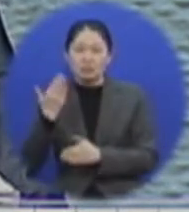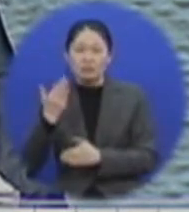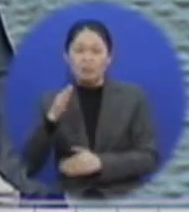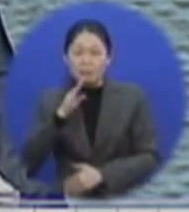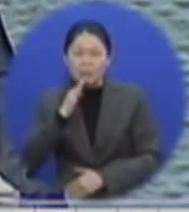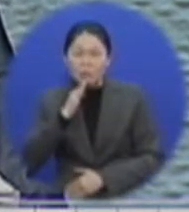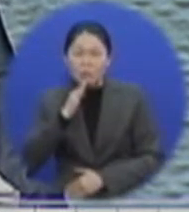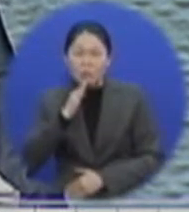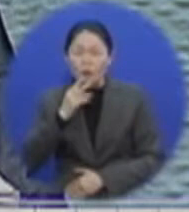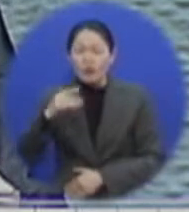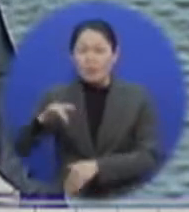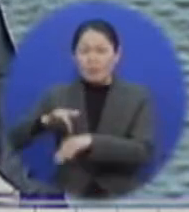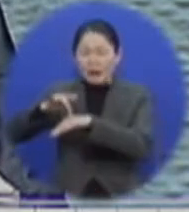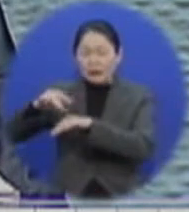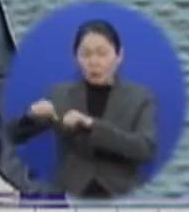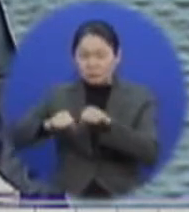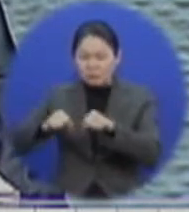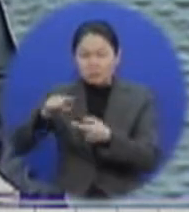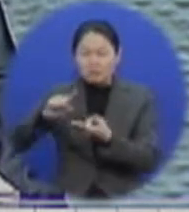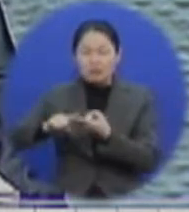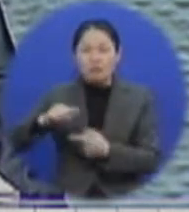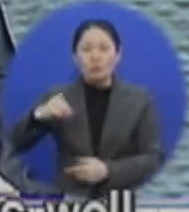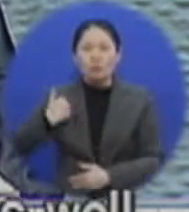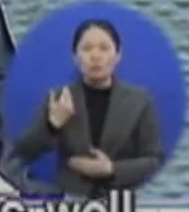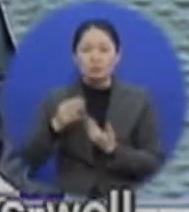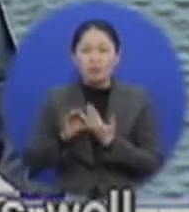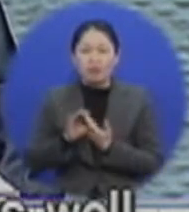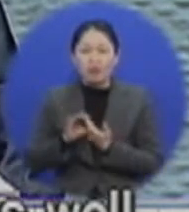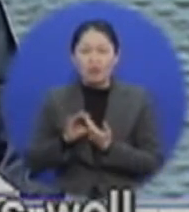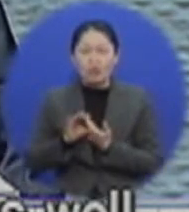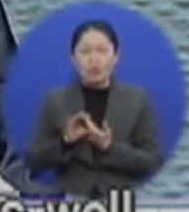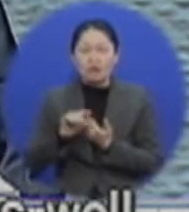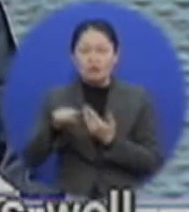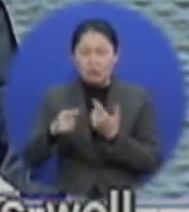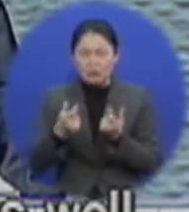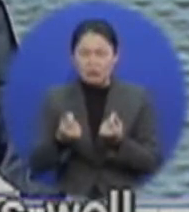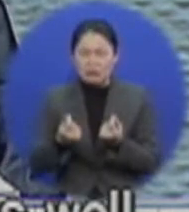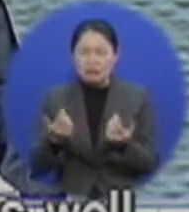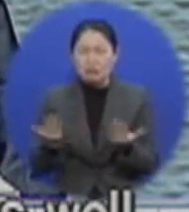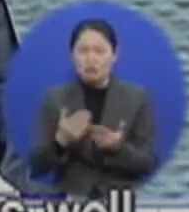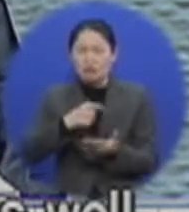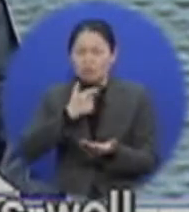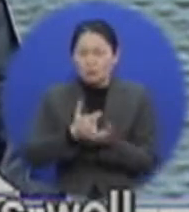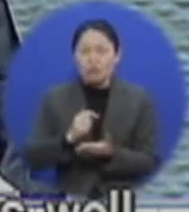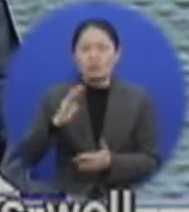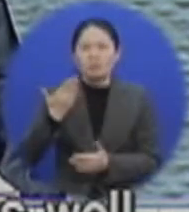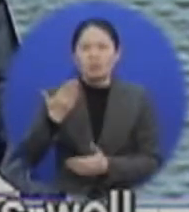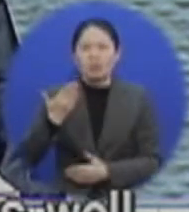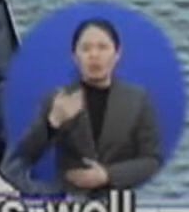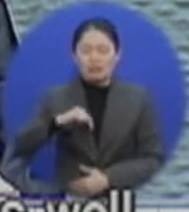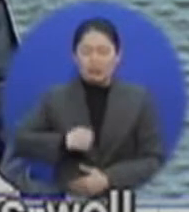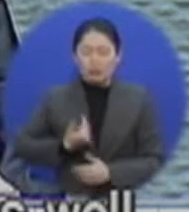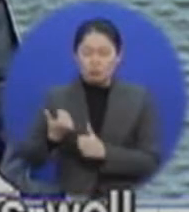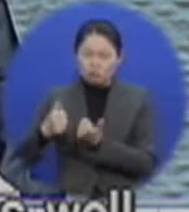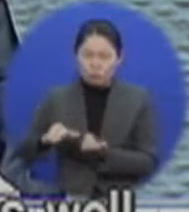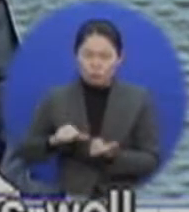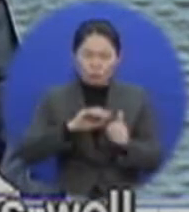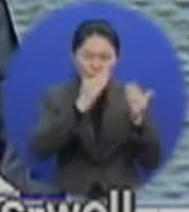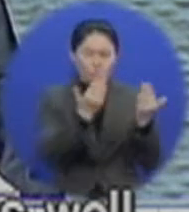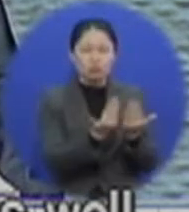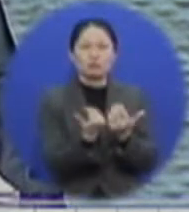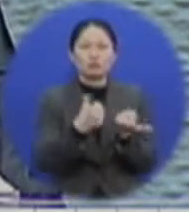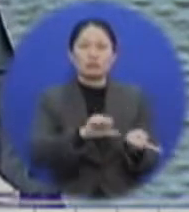것인 줄 모르면 그러면 그 1호 속아 넘어 가요 자기도 죽고 다 죽습니다